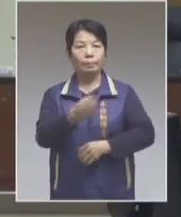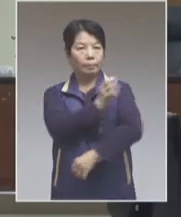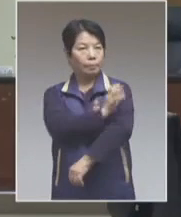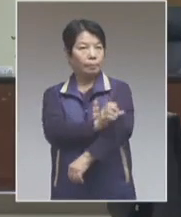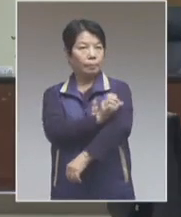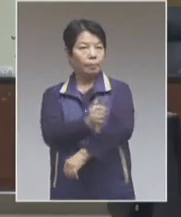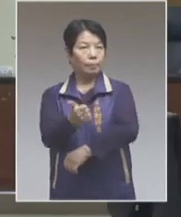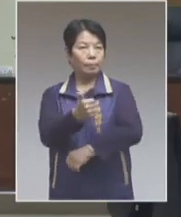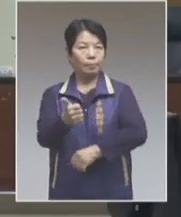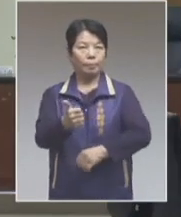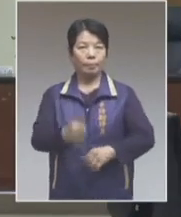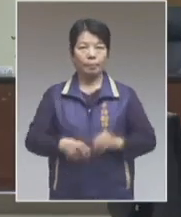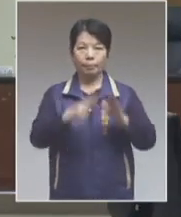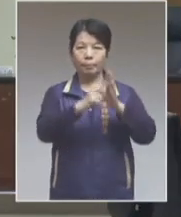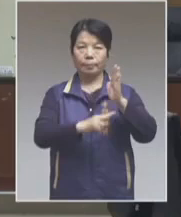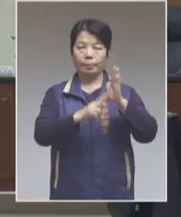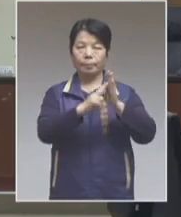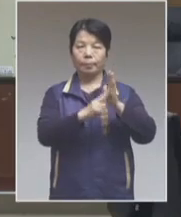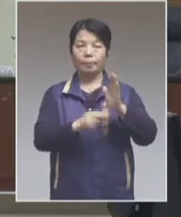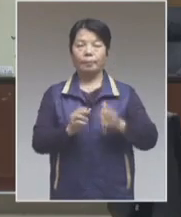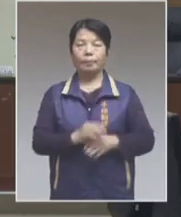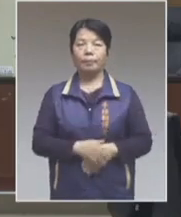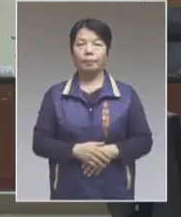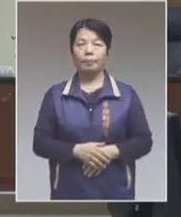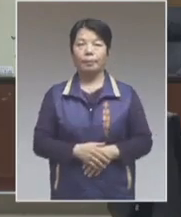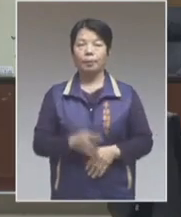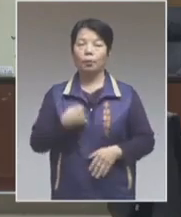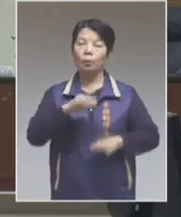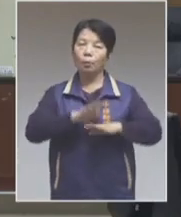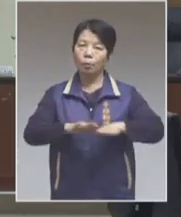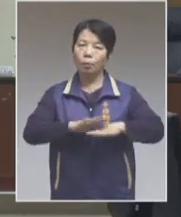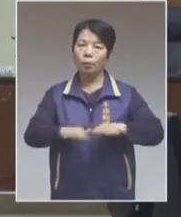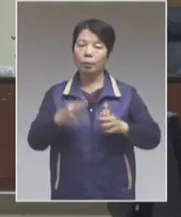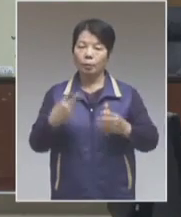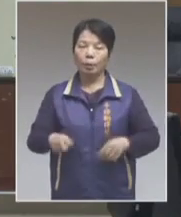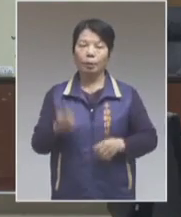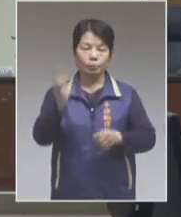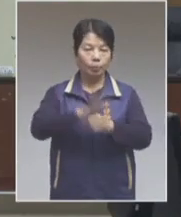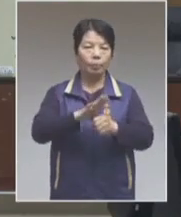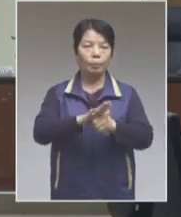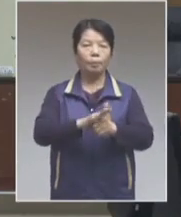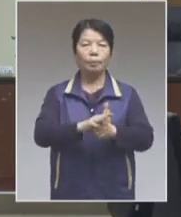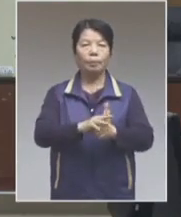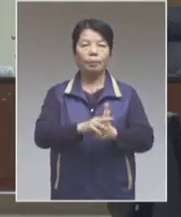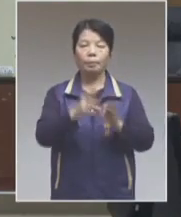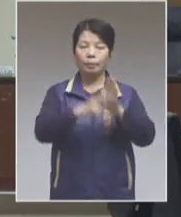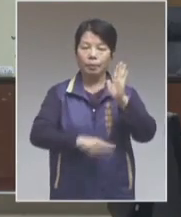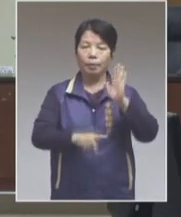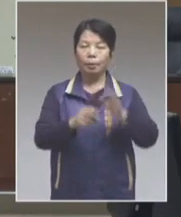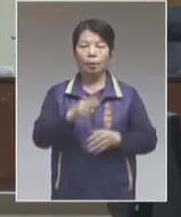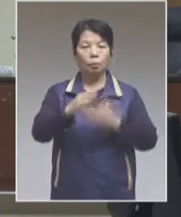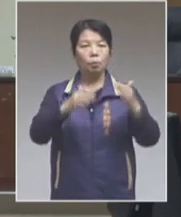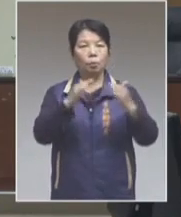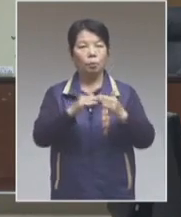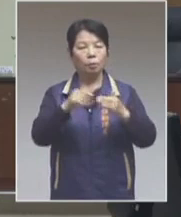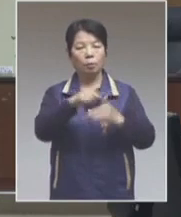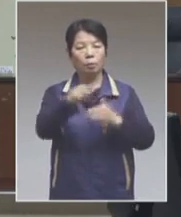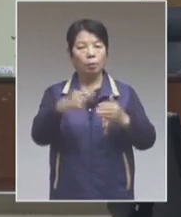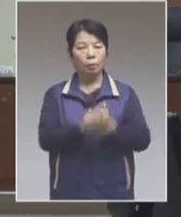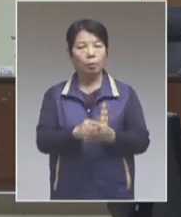正来跟大家说明那我也会等一下再跟大家补充说明我们学校的应变的一些作为